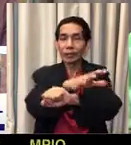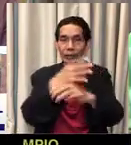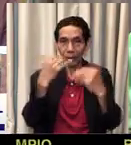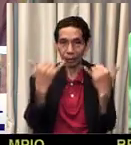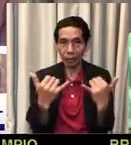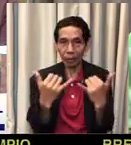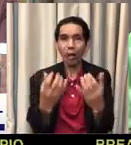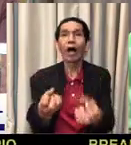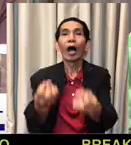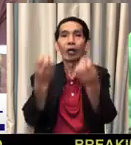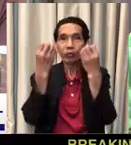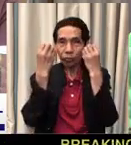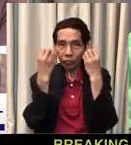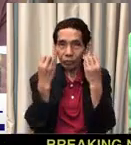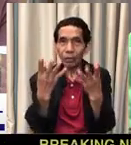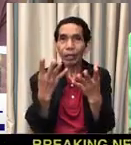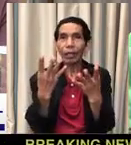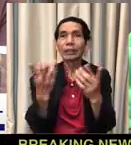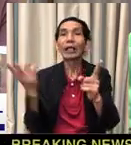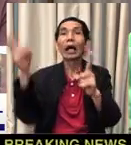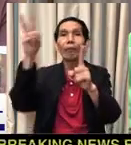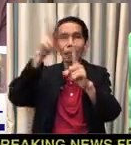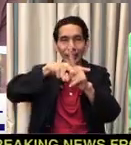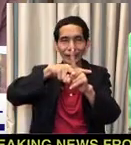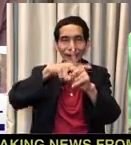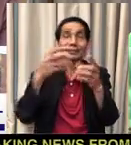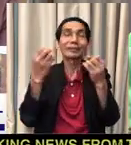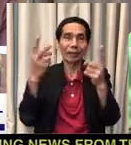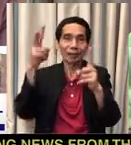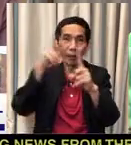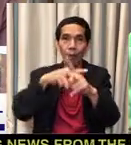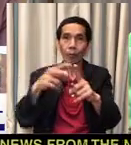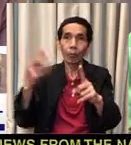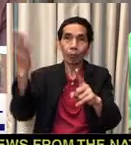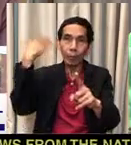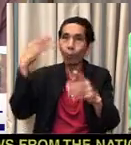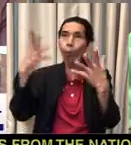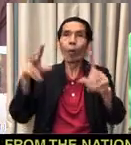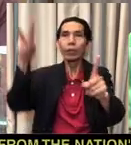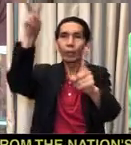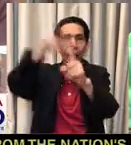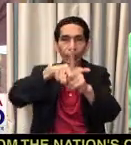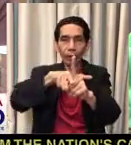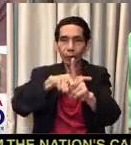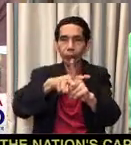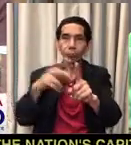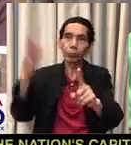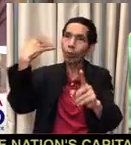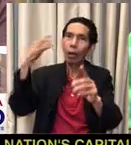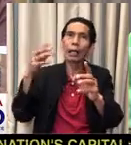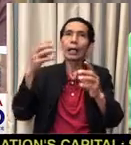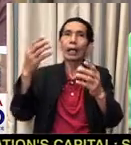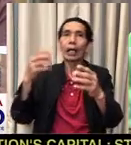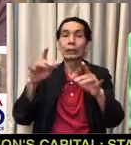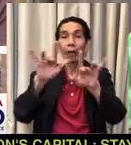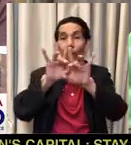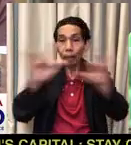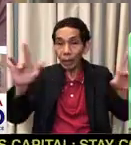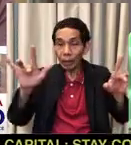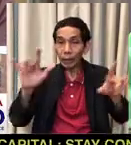po, napakadami yung nag-a-apply. Oh, dati walang nag-a-apply. Wala. Tingnan nyo ha, ang daming